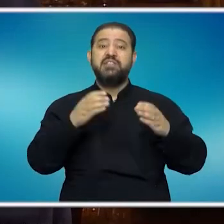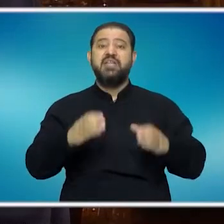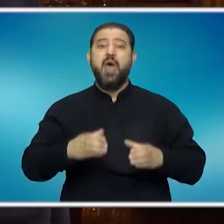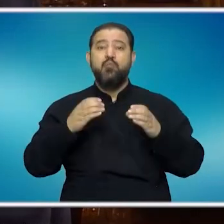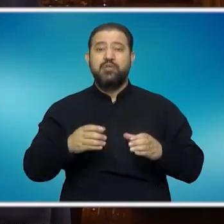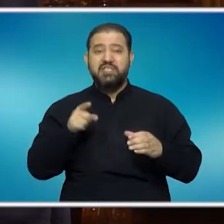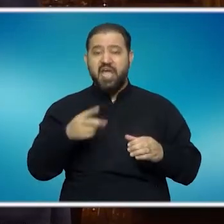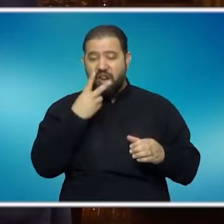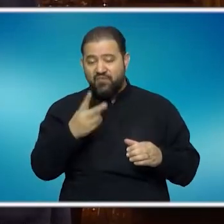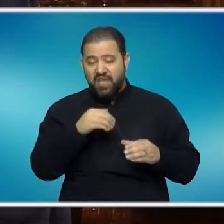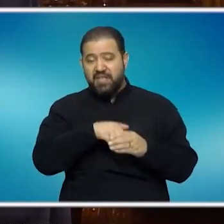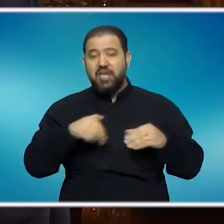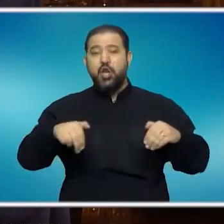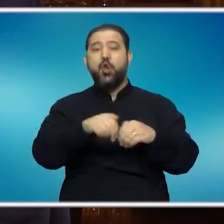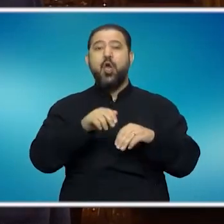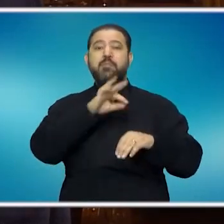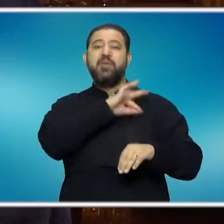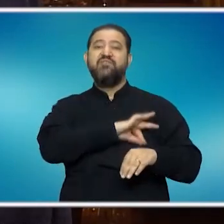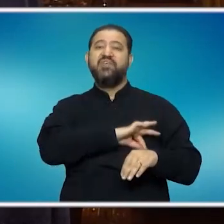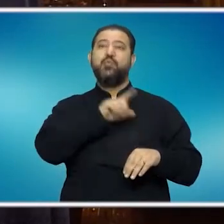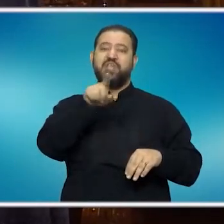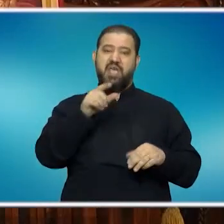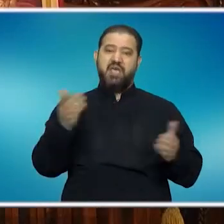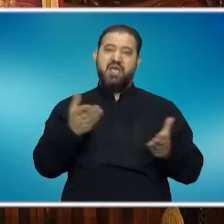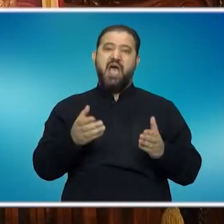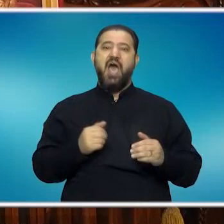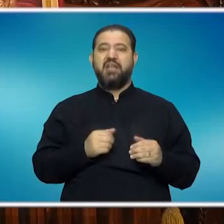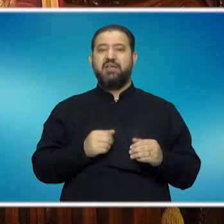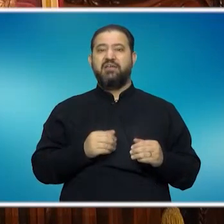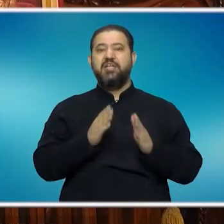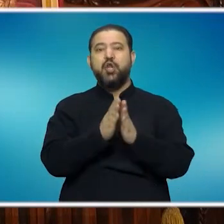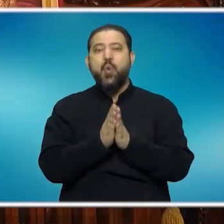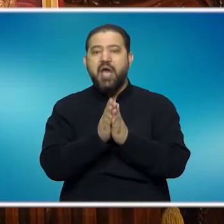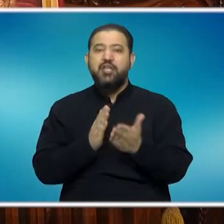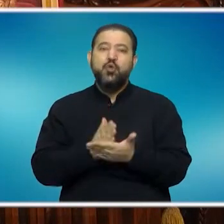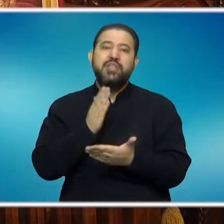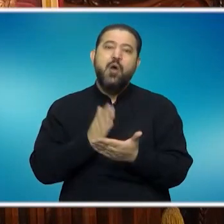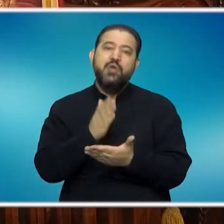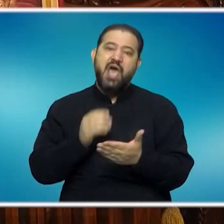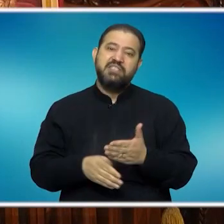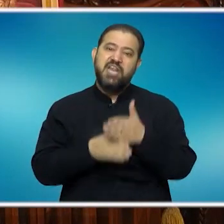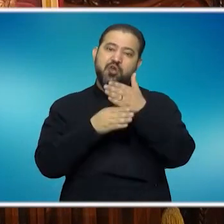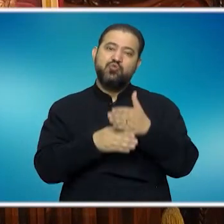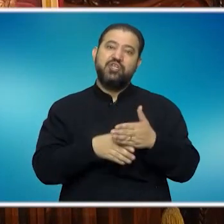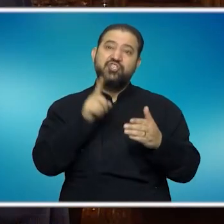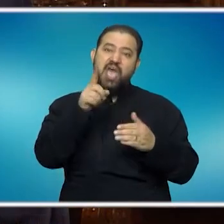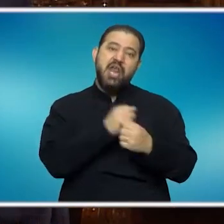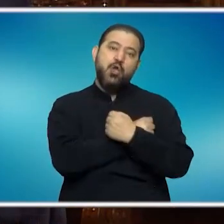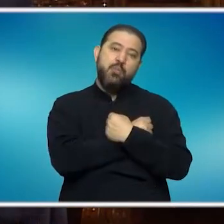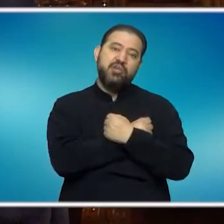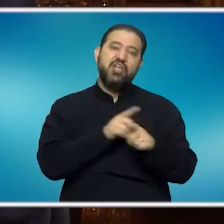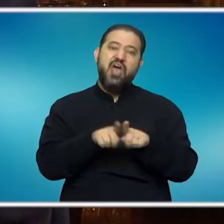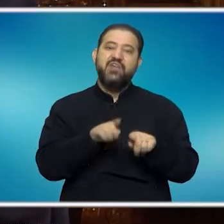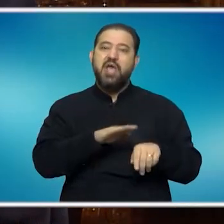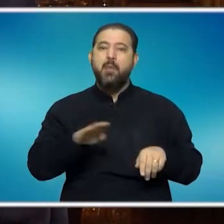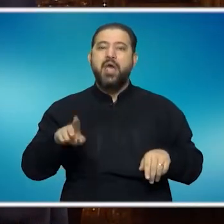Duhului Sfânt pe Hristos care se lăjuiește în noi, care se luptă ca să ne îmbunătățească viața. Și atunci ea ne iubește pe toți ca